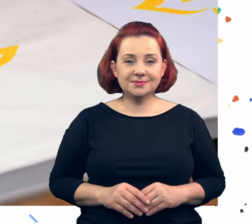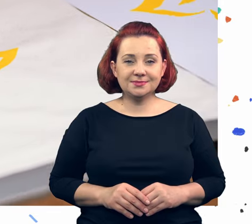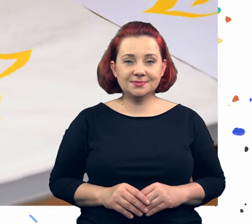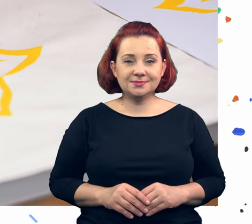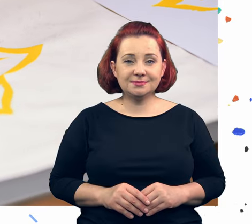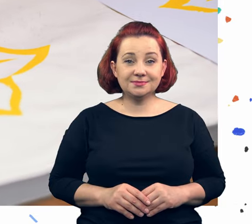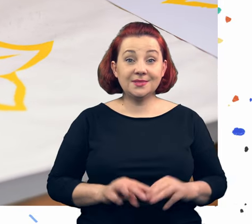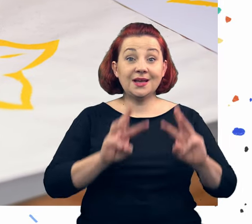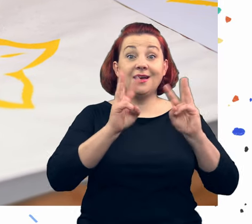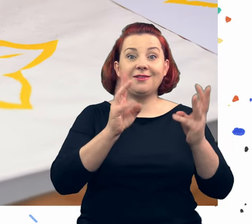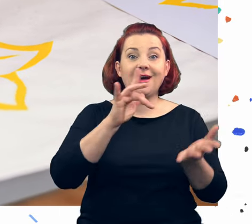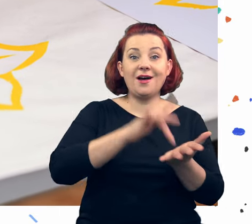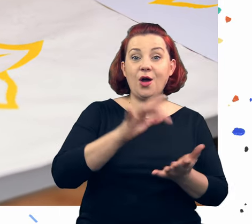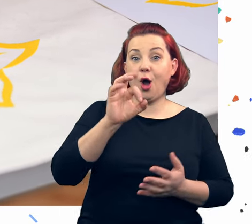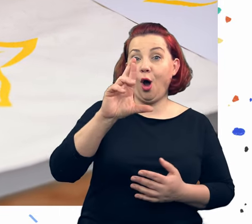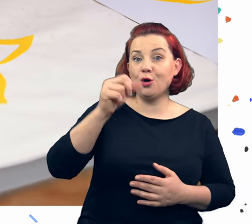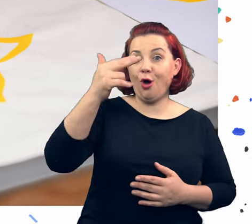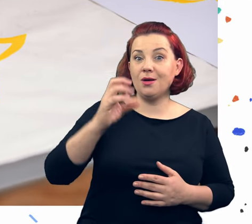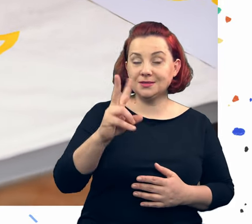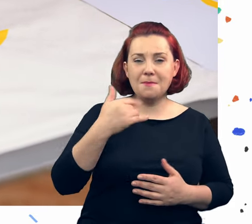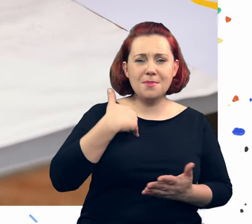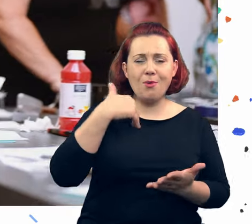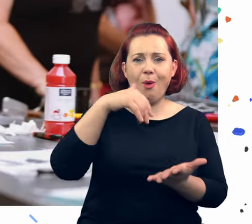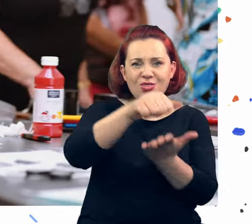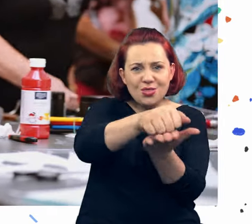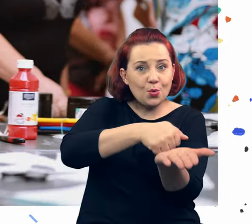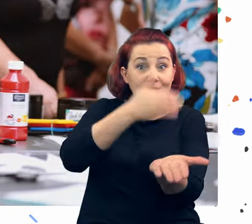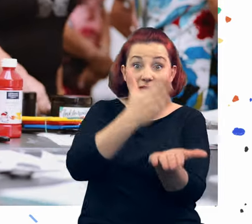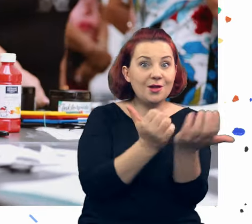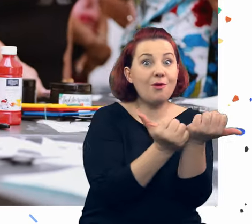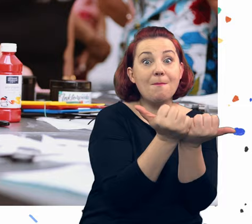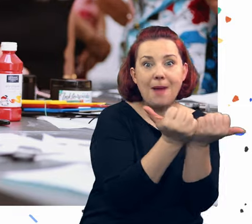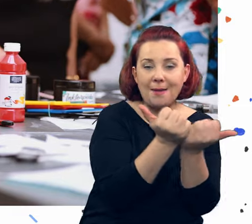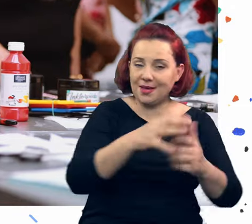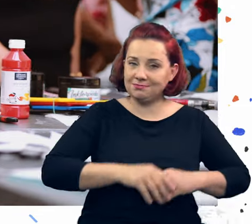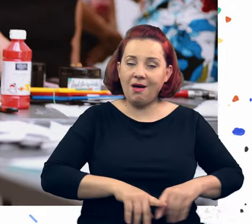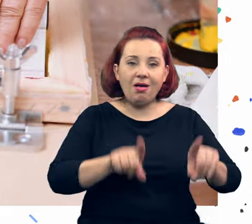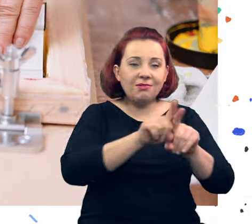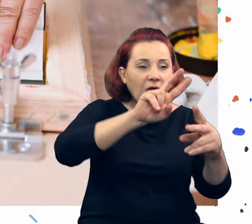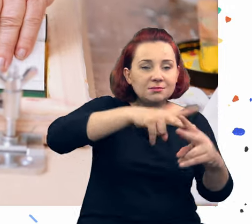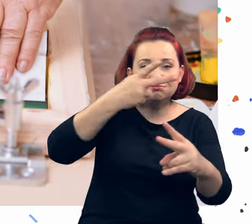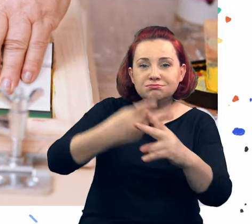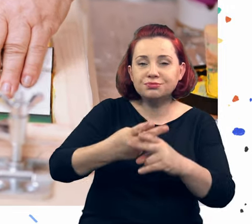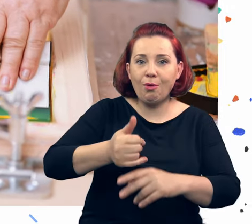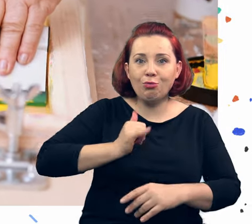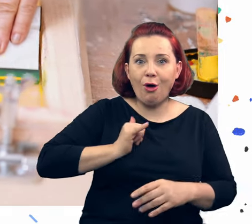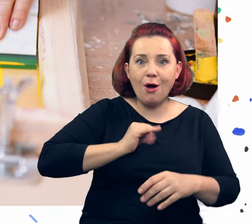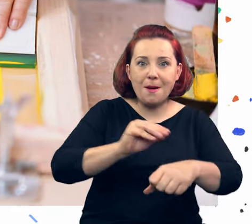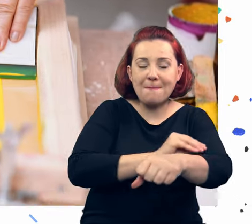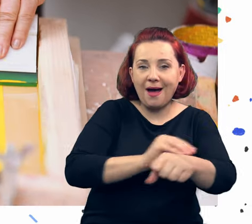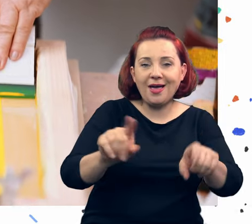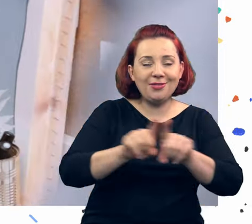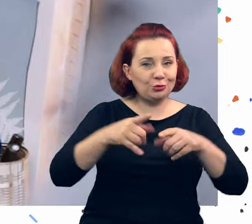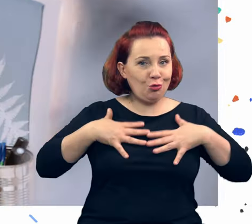Na warsztatach w Orońsku drukowaliśmy nie tylko na papierze. Przenosiliśmy wzory na torby płócienne